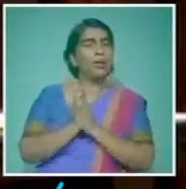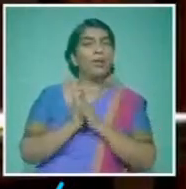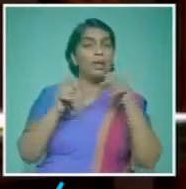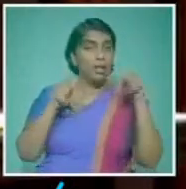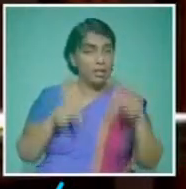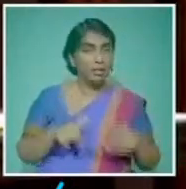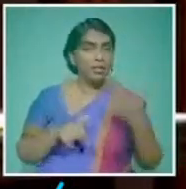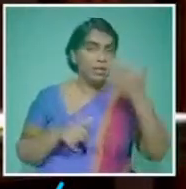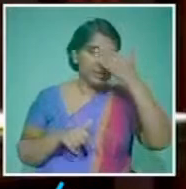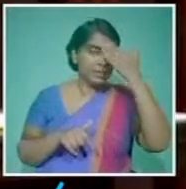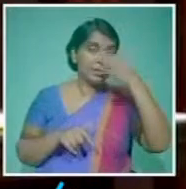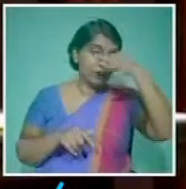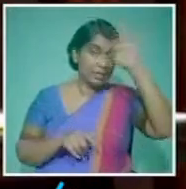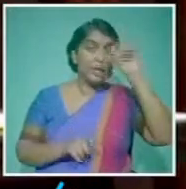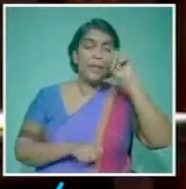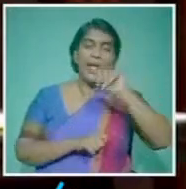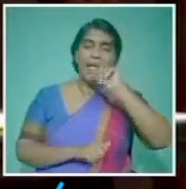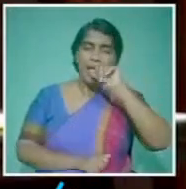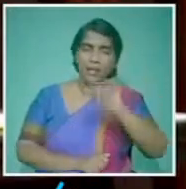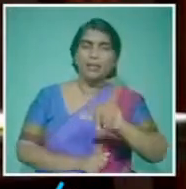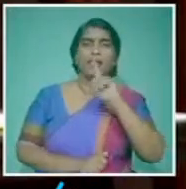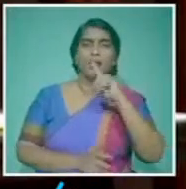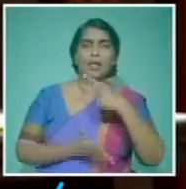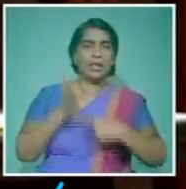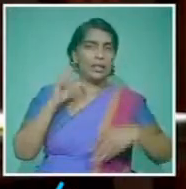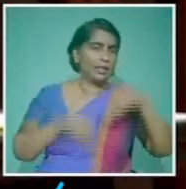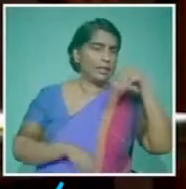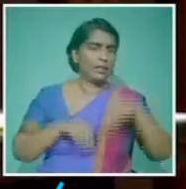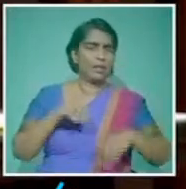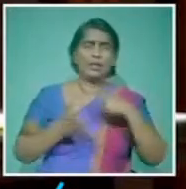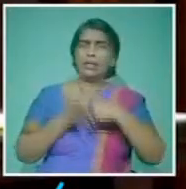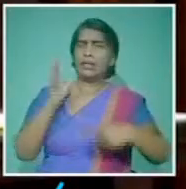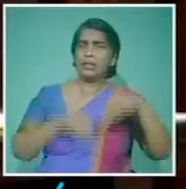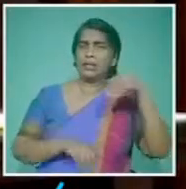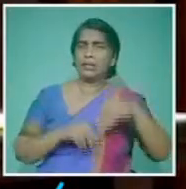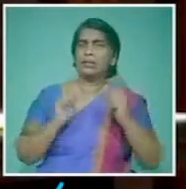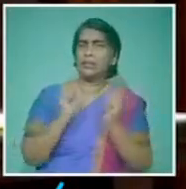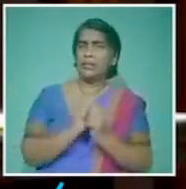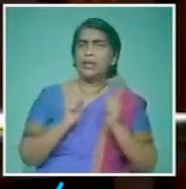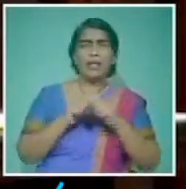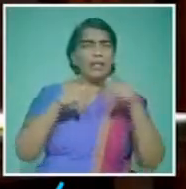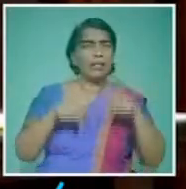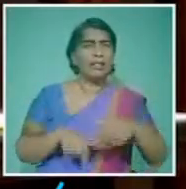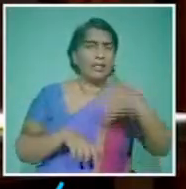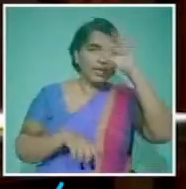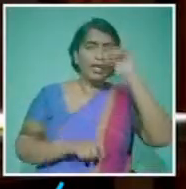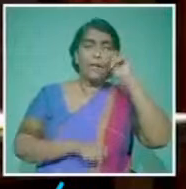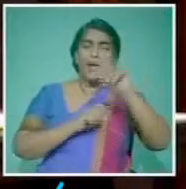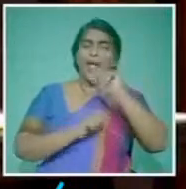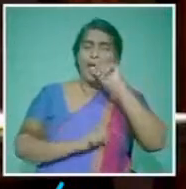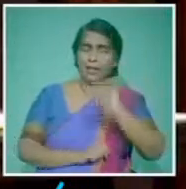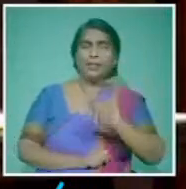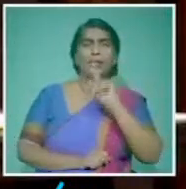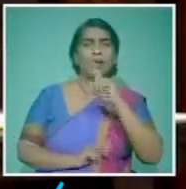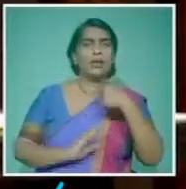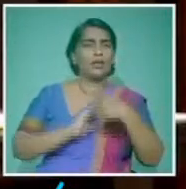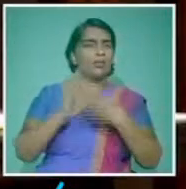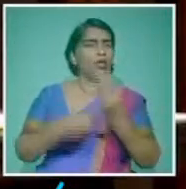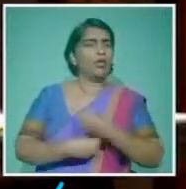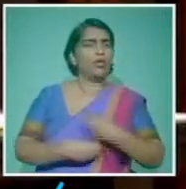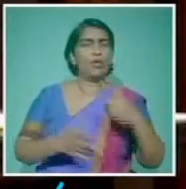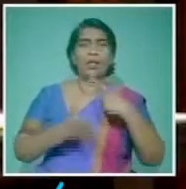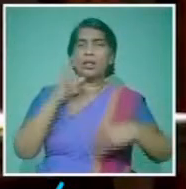හරි සිංහල ජනතාවට ඇත්ත කියන්න මේ දේශපාලනය කරලා දැන්වත් සිංහල ජනතාවට ඇත්ත කියන්න මේ රට විනාශ